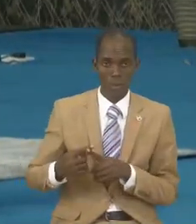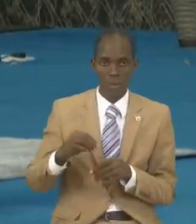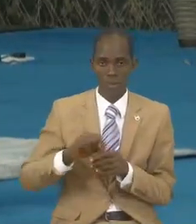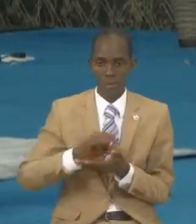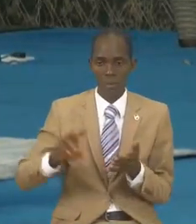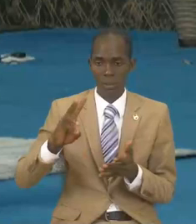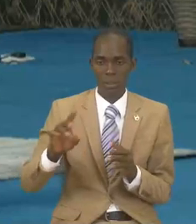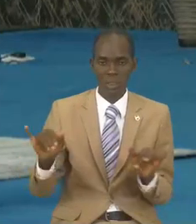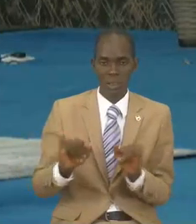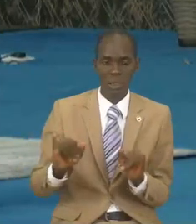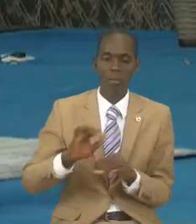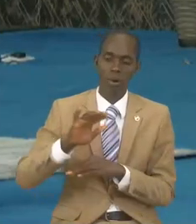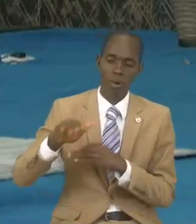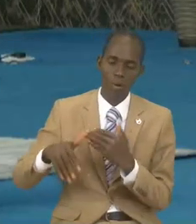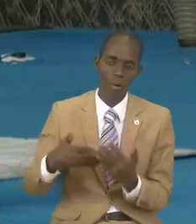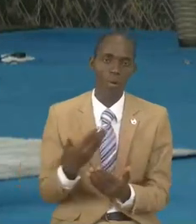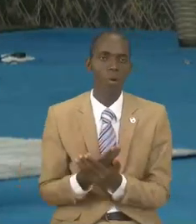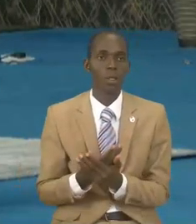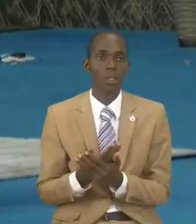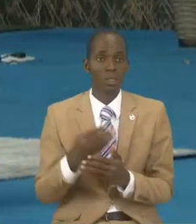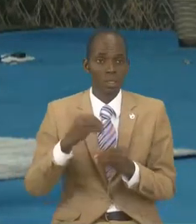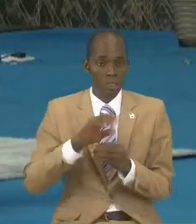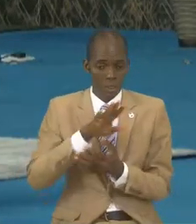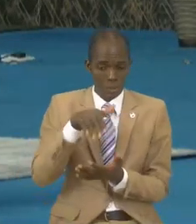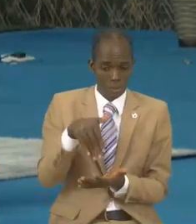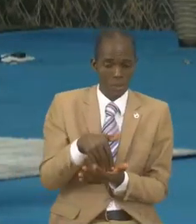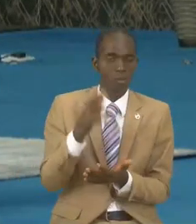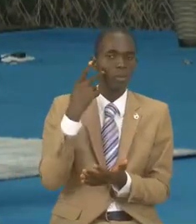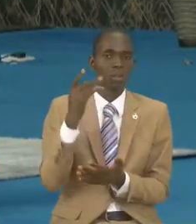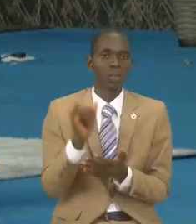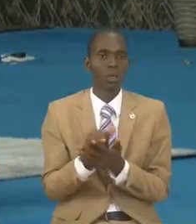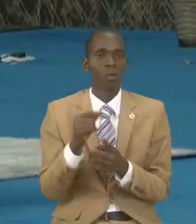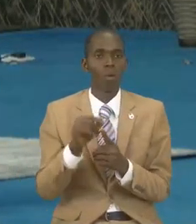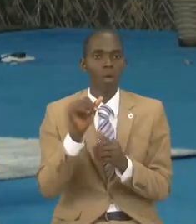nous tous, et au milieu, tout le monde,